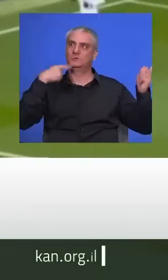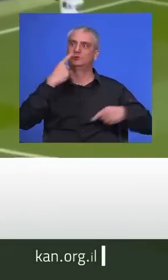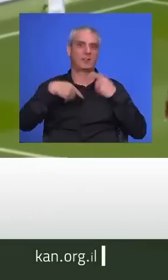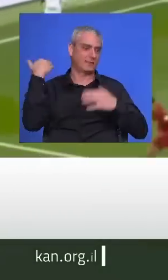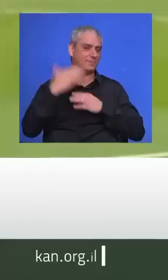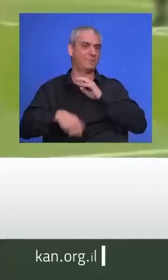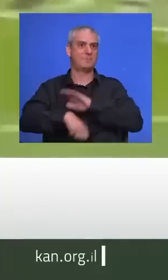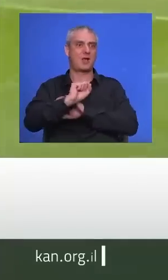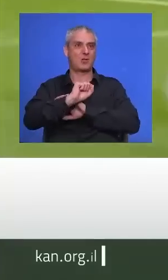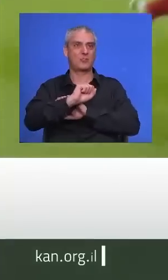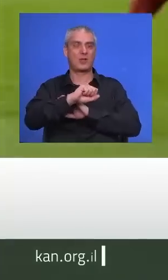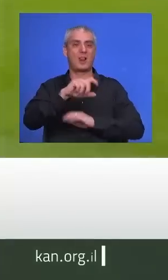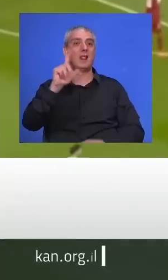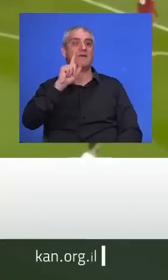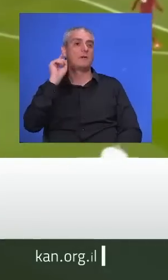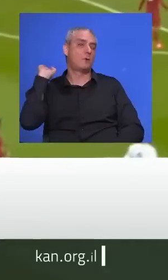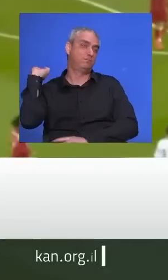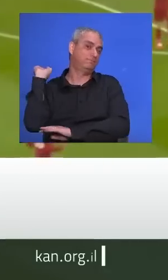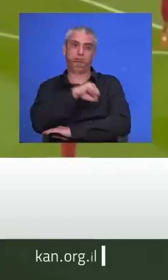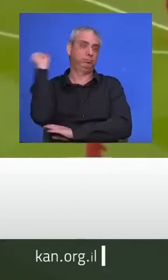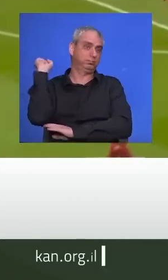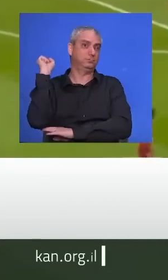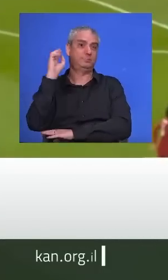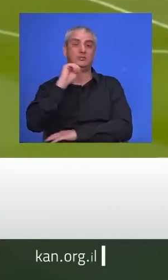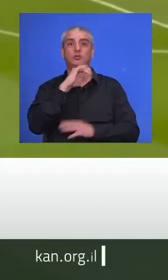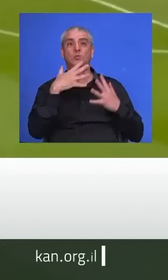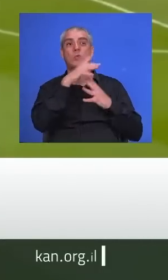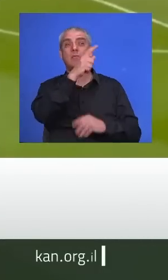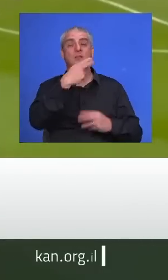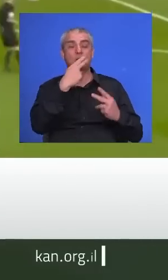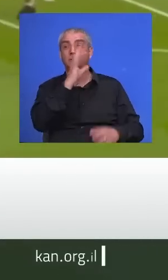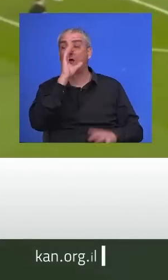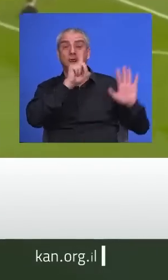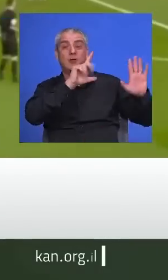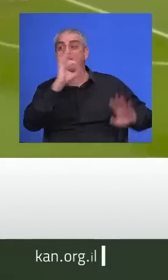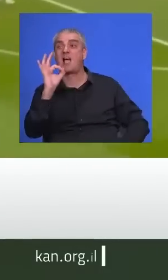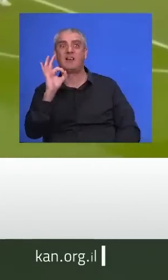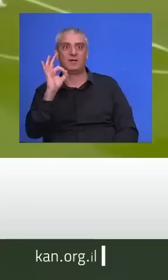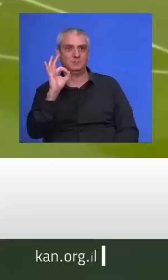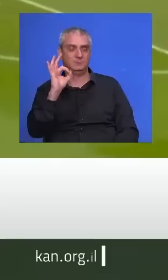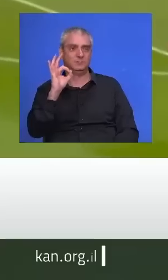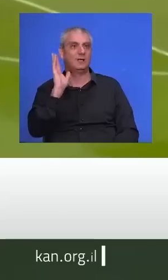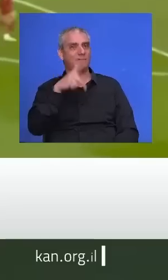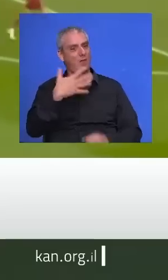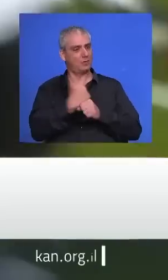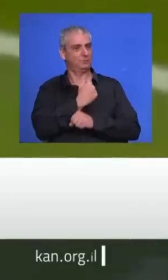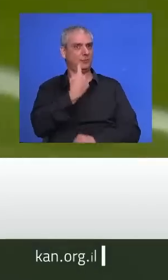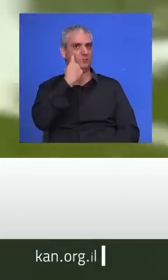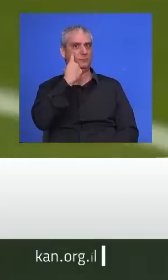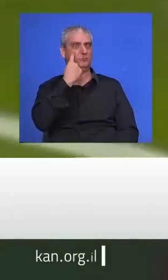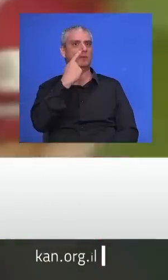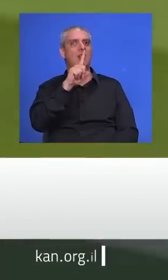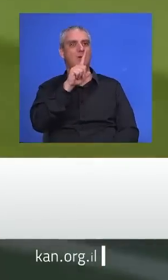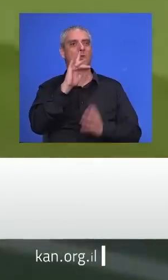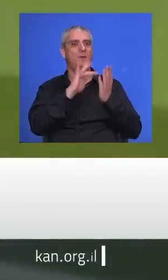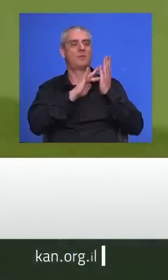העולמי. ליברפול מביסה הערב את מנצ'סטר יונייטד בתוצאה 7-0, ולמרות הניצחון המרשים הזה, ליברפול מדורגת